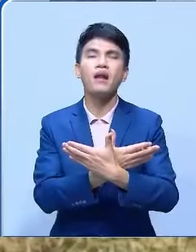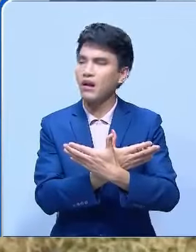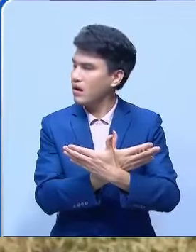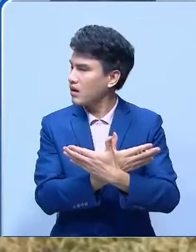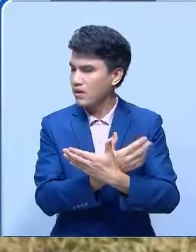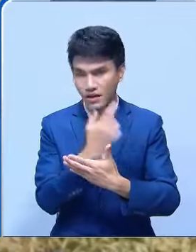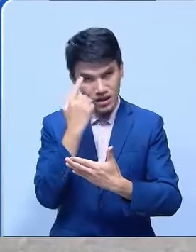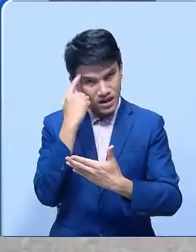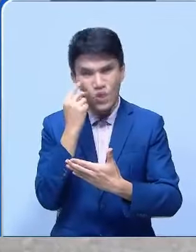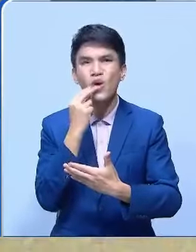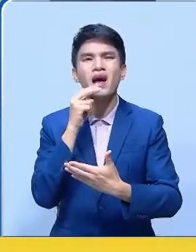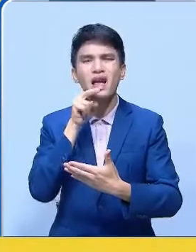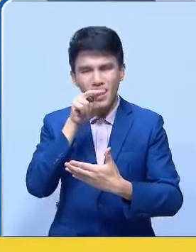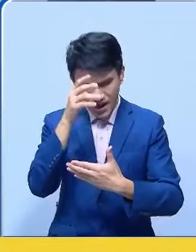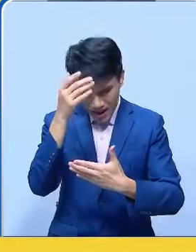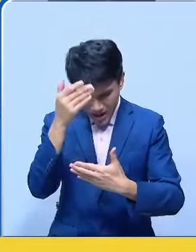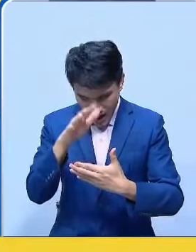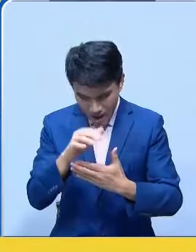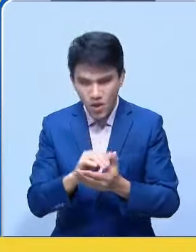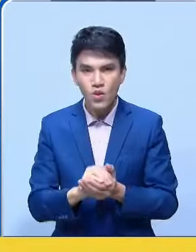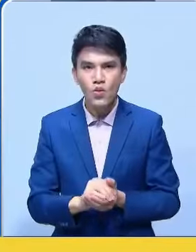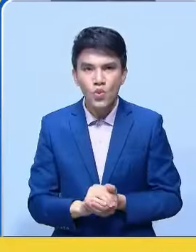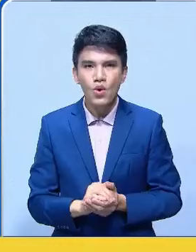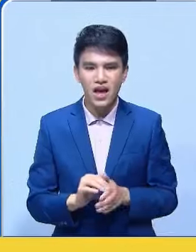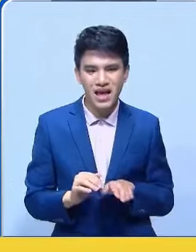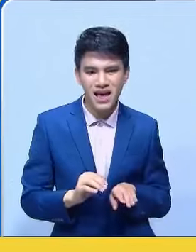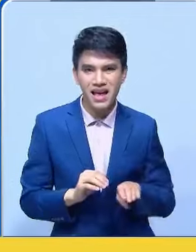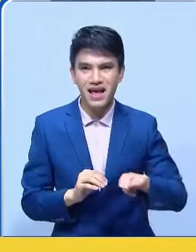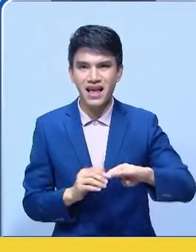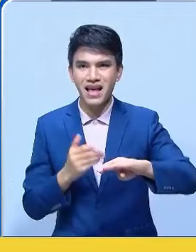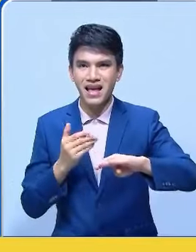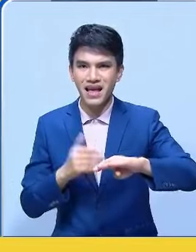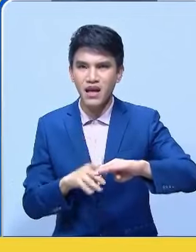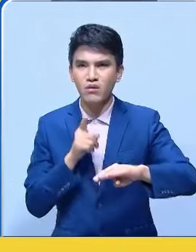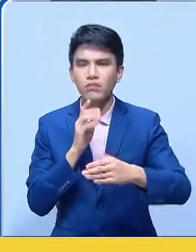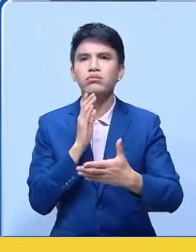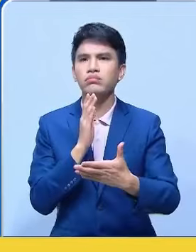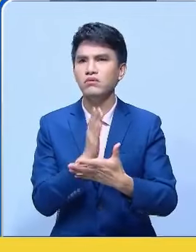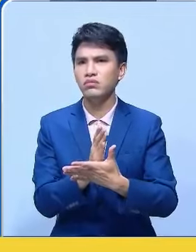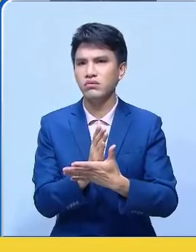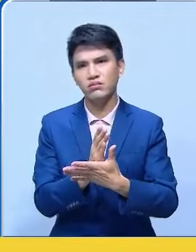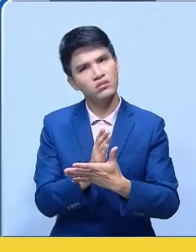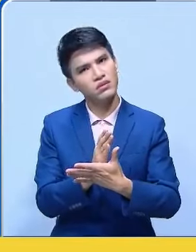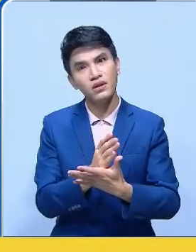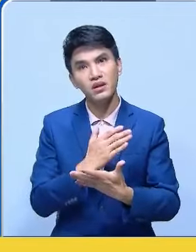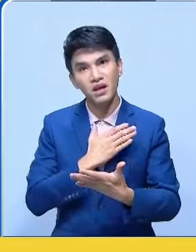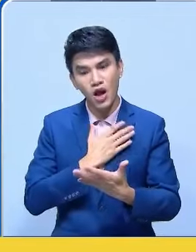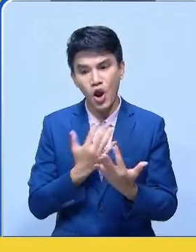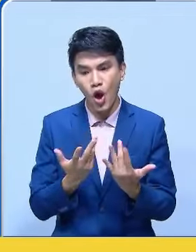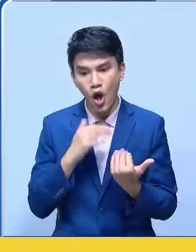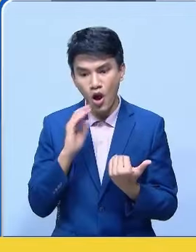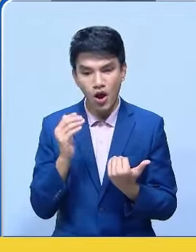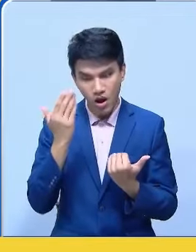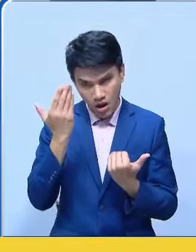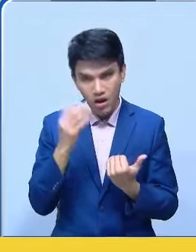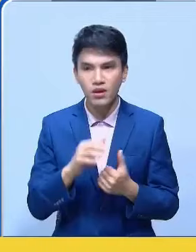ก็อีกฝ่ายก็เห็นอยู่แล้วว่าตัวเองเนี่ยเลี้ยวรถออกมาแล้วควรชะลอความเร็วไหมล่ะเมียนก็จอดรถรอก่อนน่ะถ้